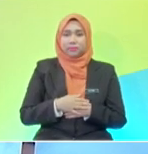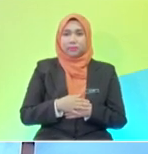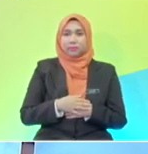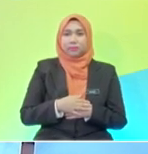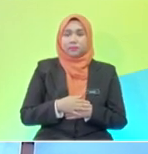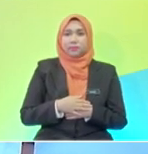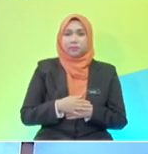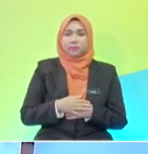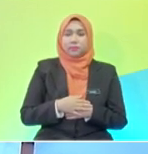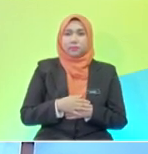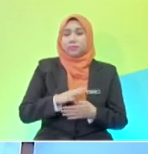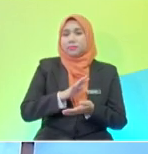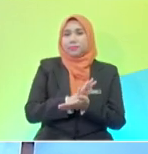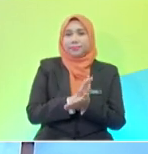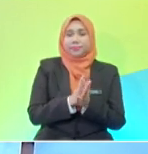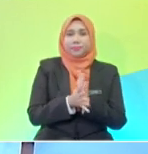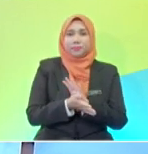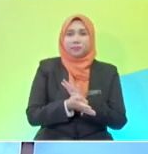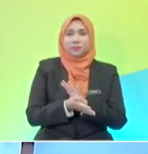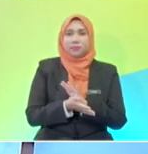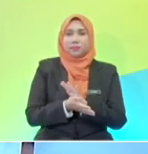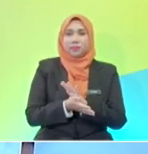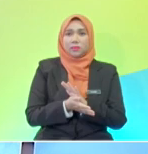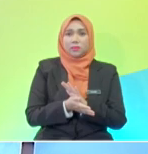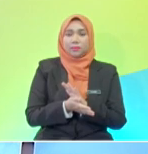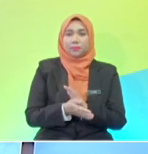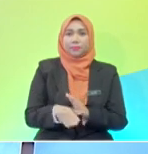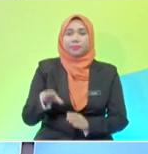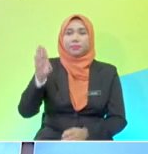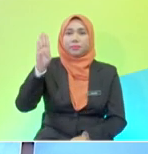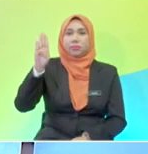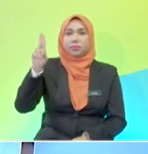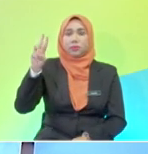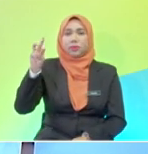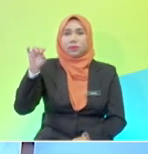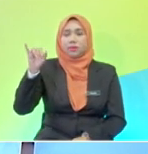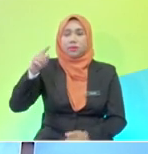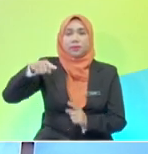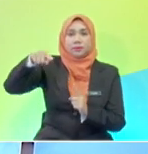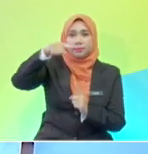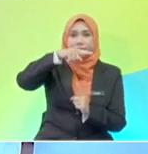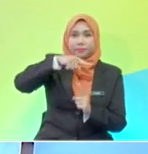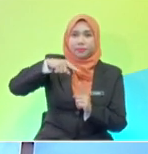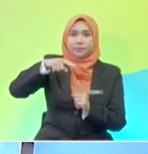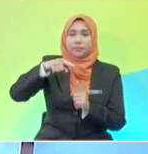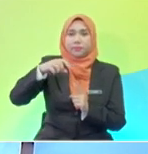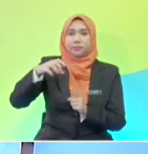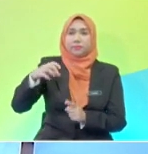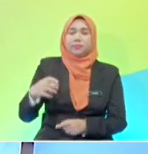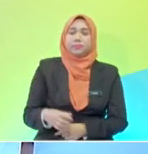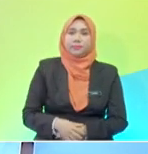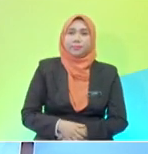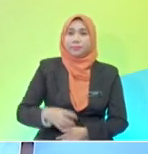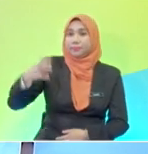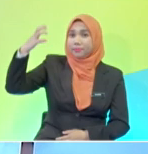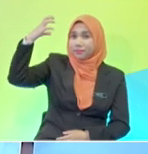jadi bumi mengelilingi matahari bumi mengelilingi matahari Bukan matahari yang